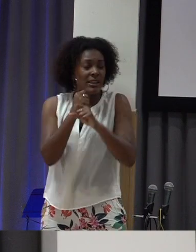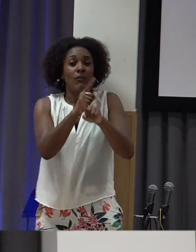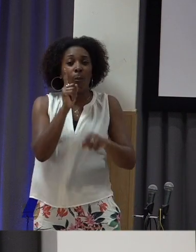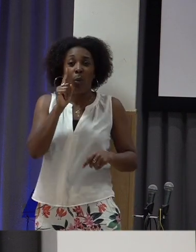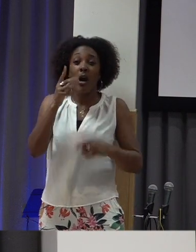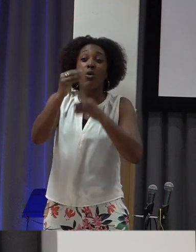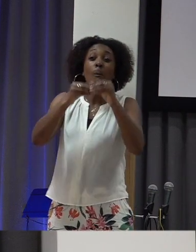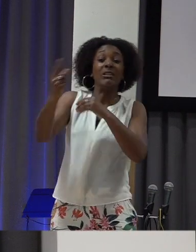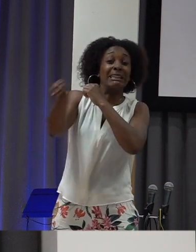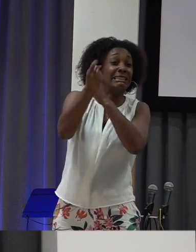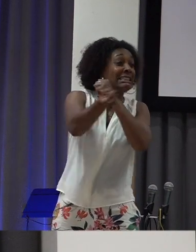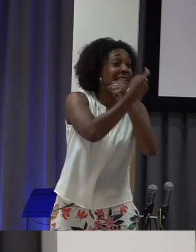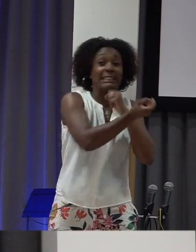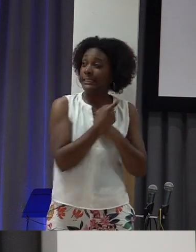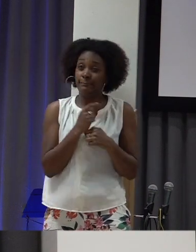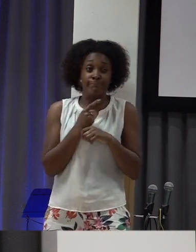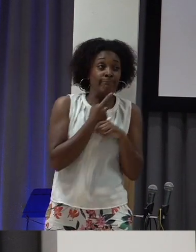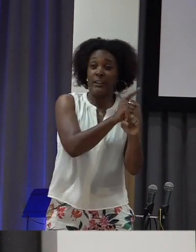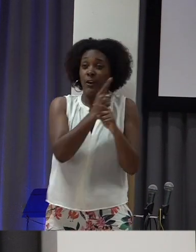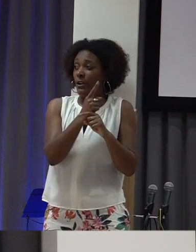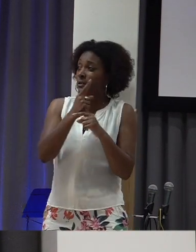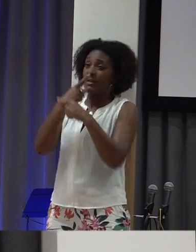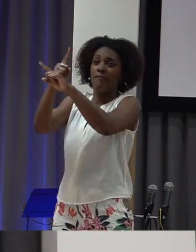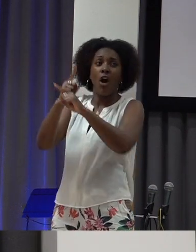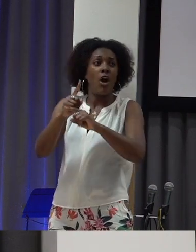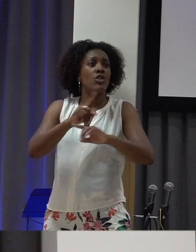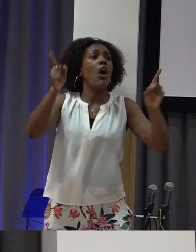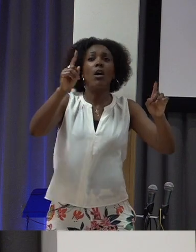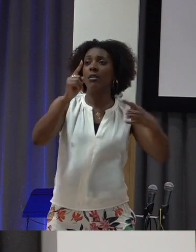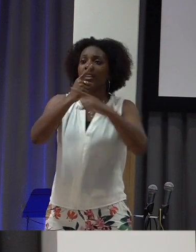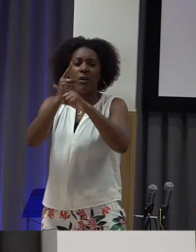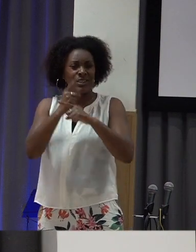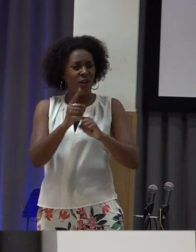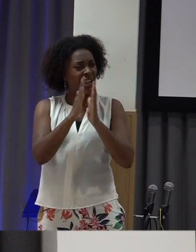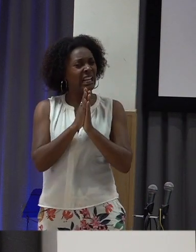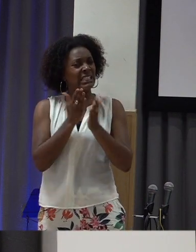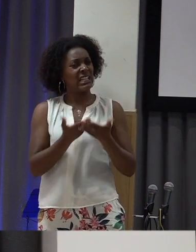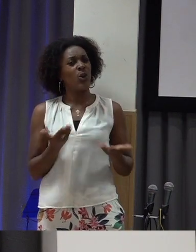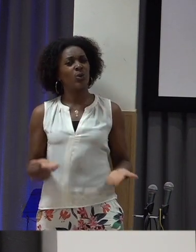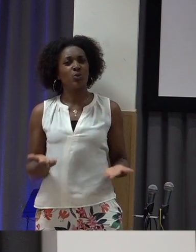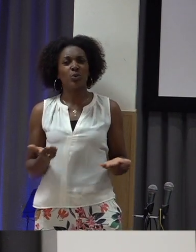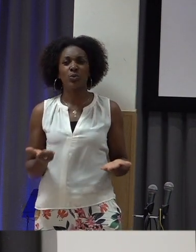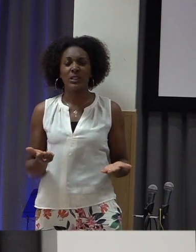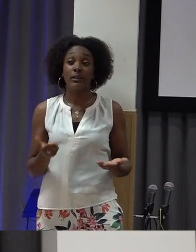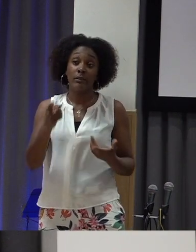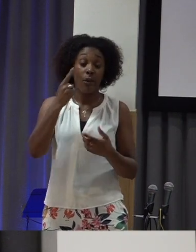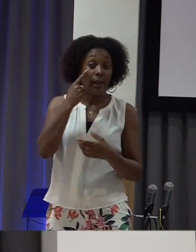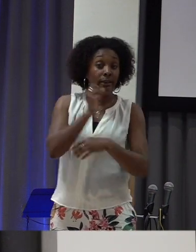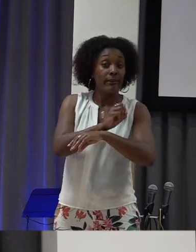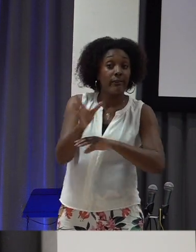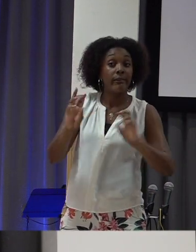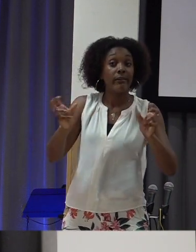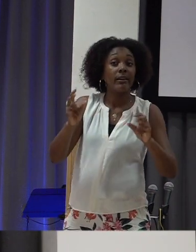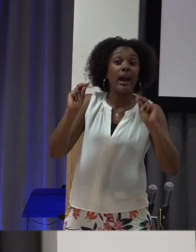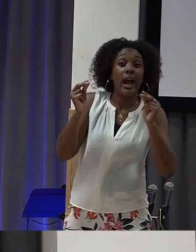critique. Et les médias se chargent d'aiguillonner bien souvent les églises, si vous écoutez un peu